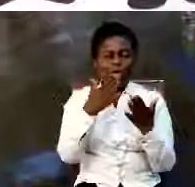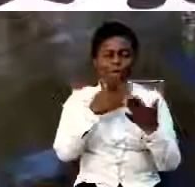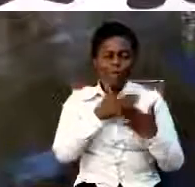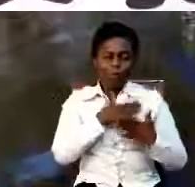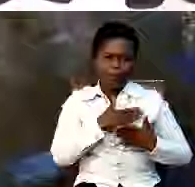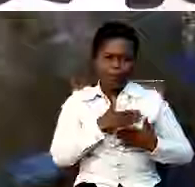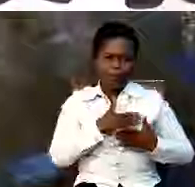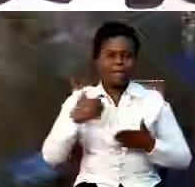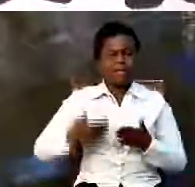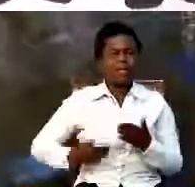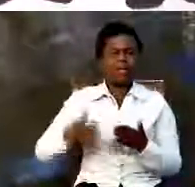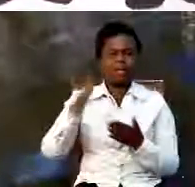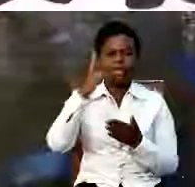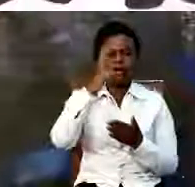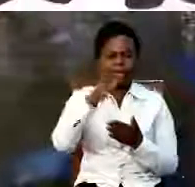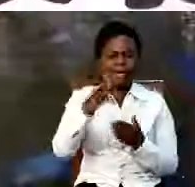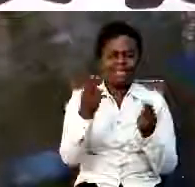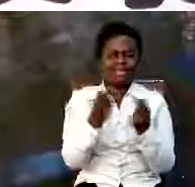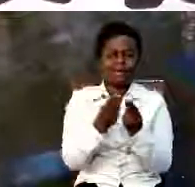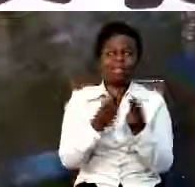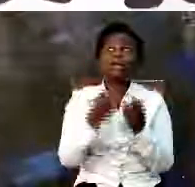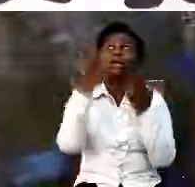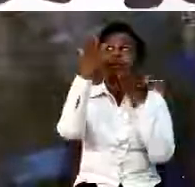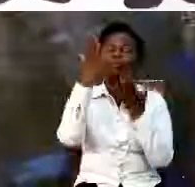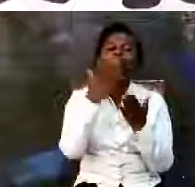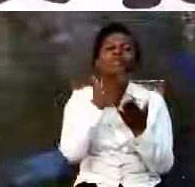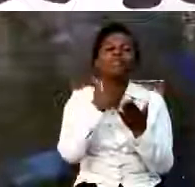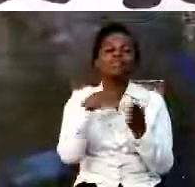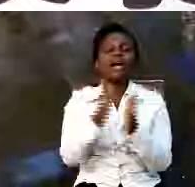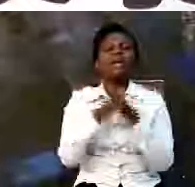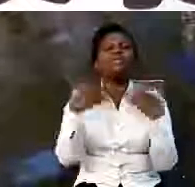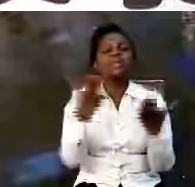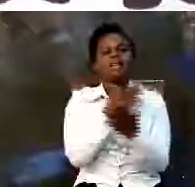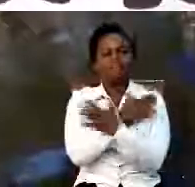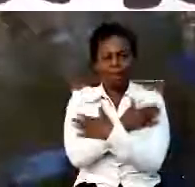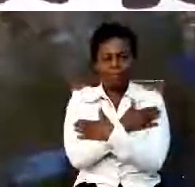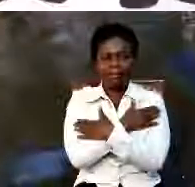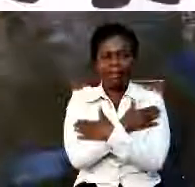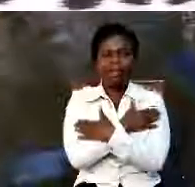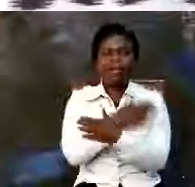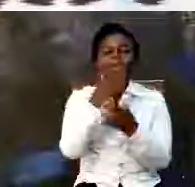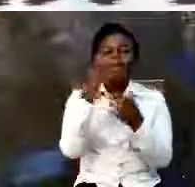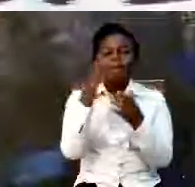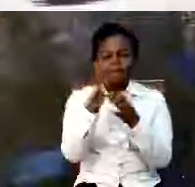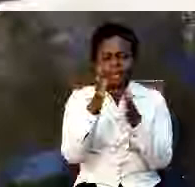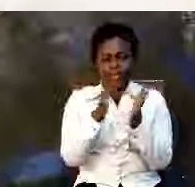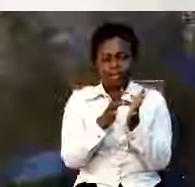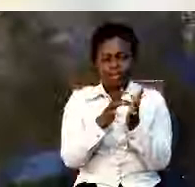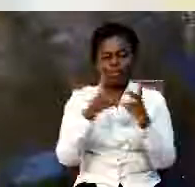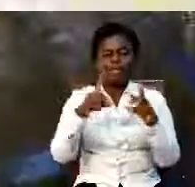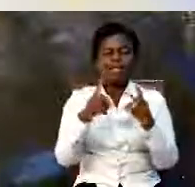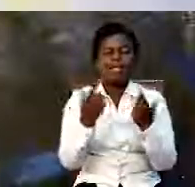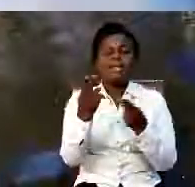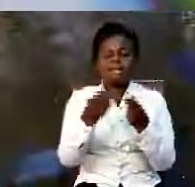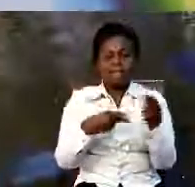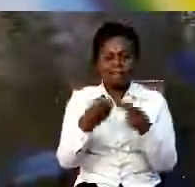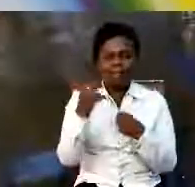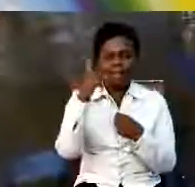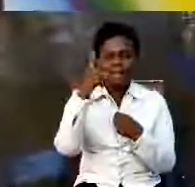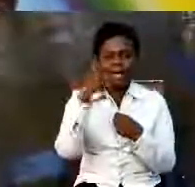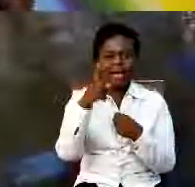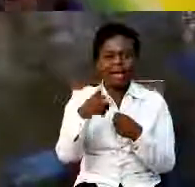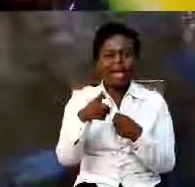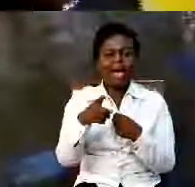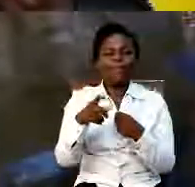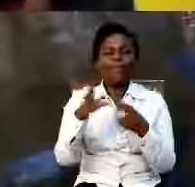kumpenda mke wake jinsi Mungu anavyotutaka bila neema ya Yesu. Lakini pia awe mwanafunzi